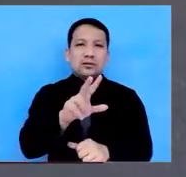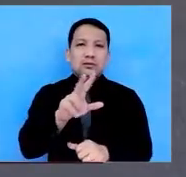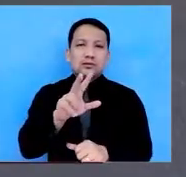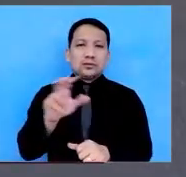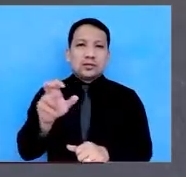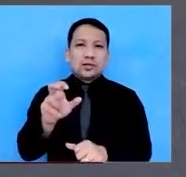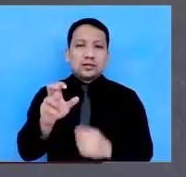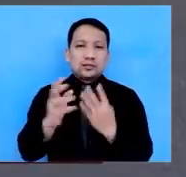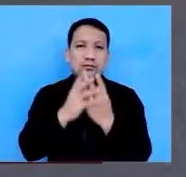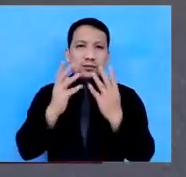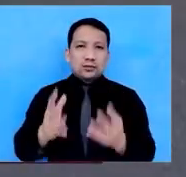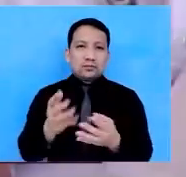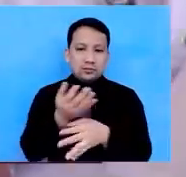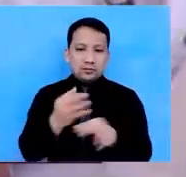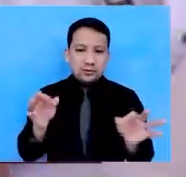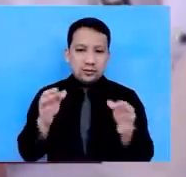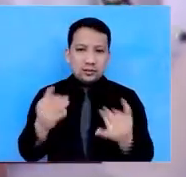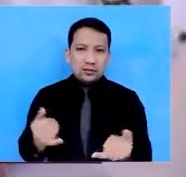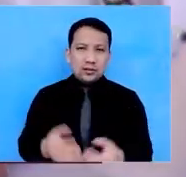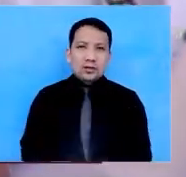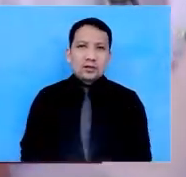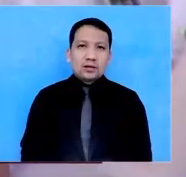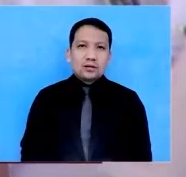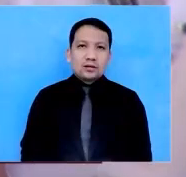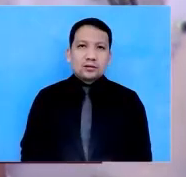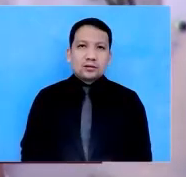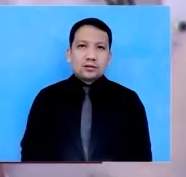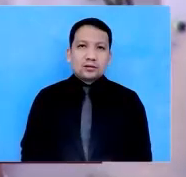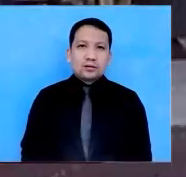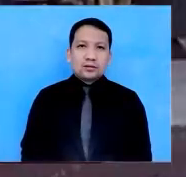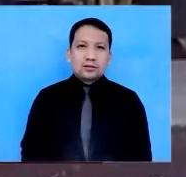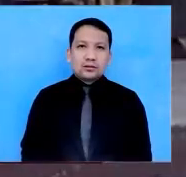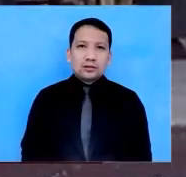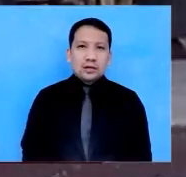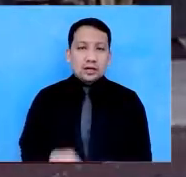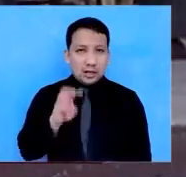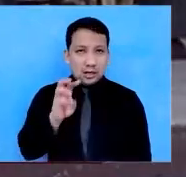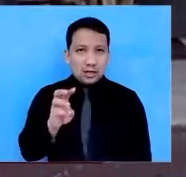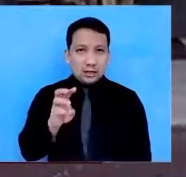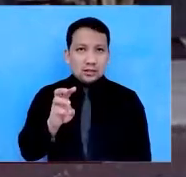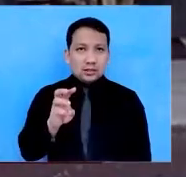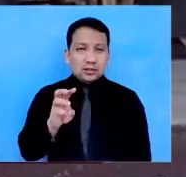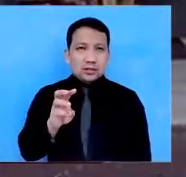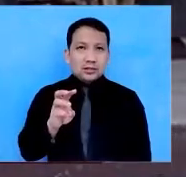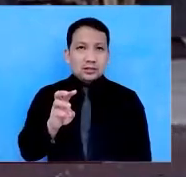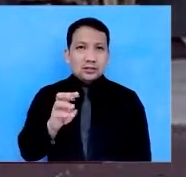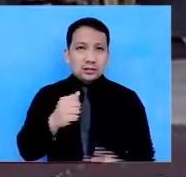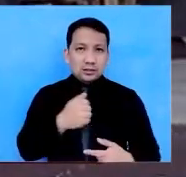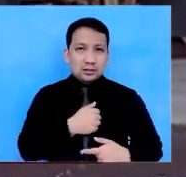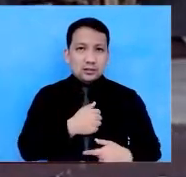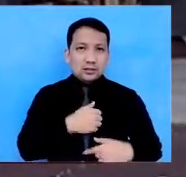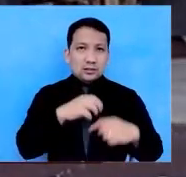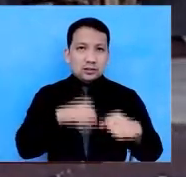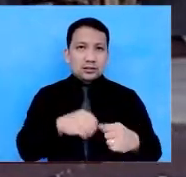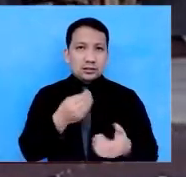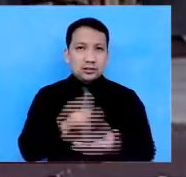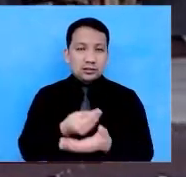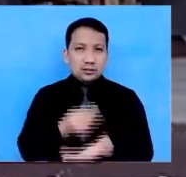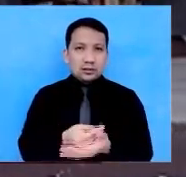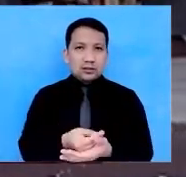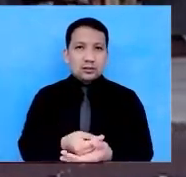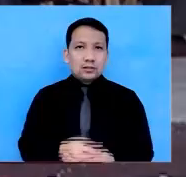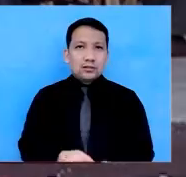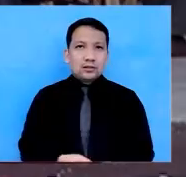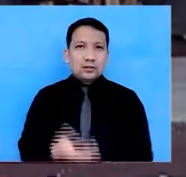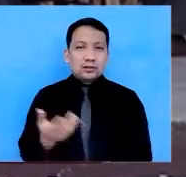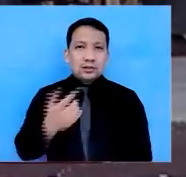na pinalaya ngayong araw. Aniya, anim na jail guard ng Bilibid ang sangkot dito. Kanina yung pera ng